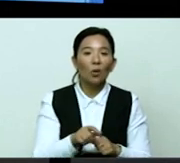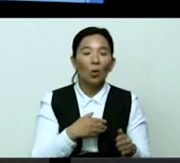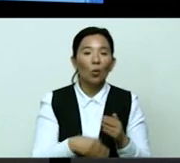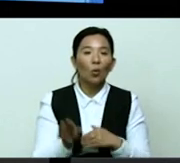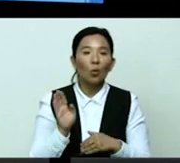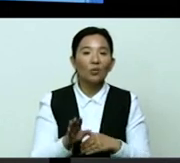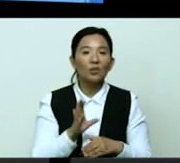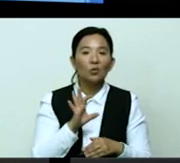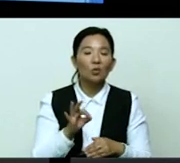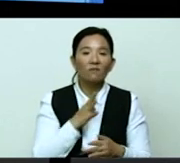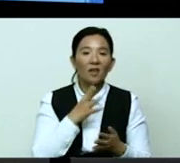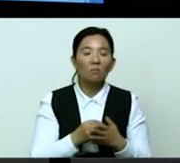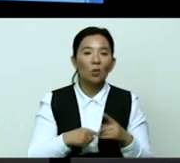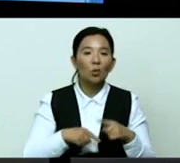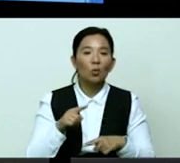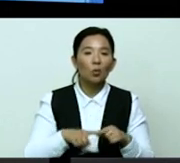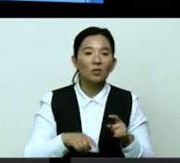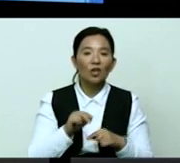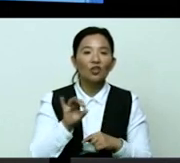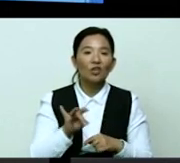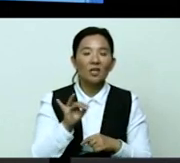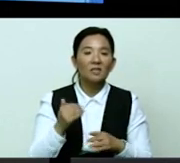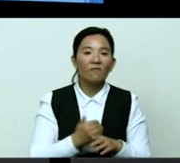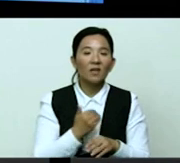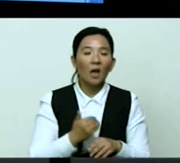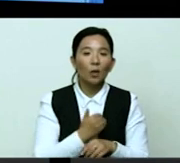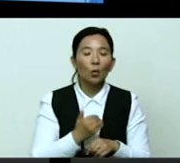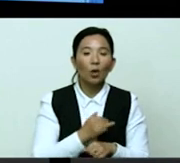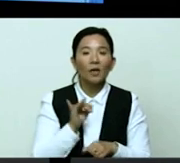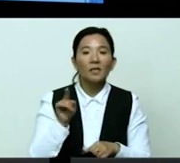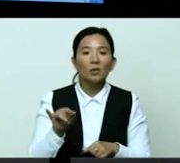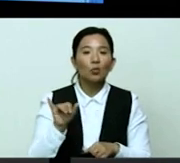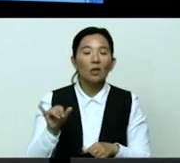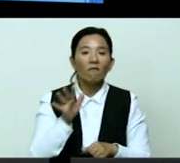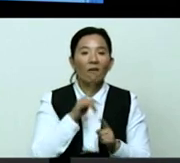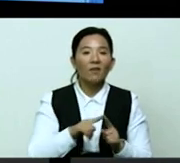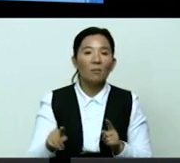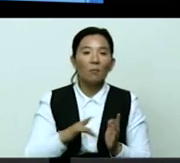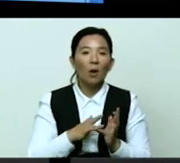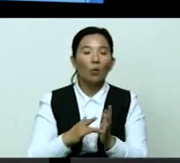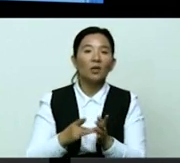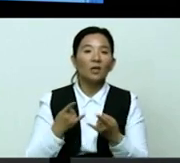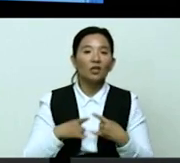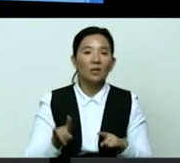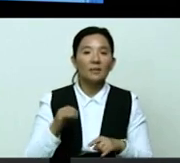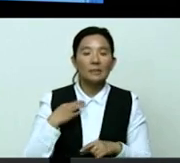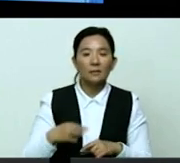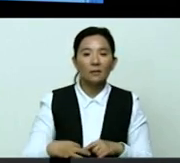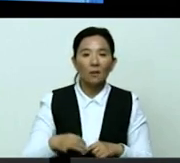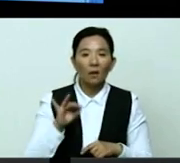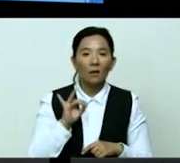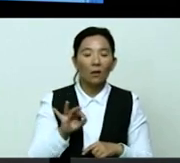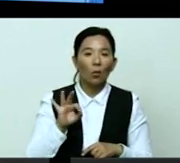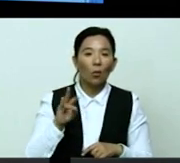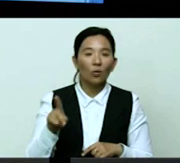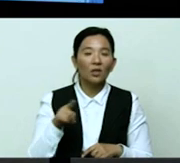уходит со своими родственниками через Фергану. Здесь у него во время похода рождается сын, и